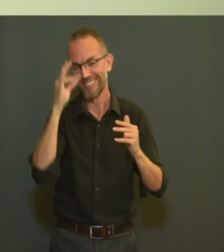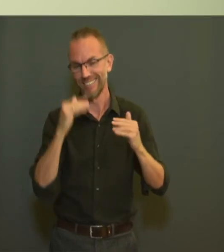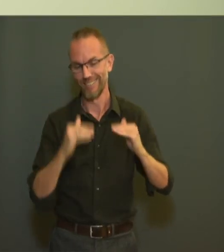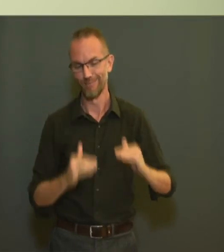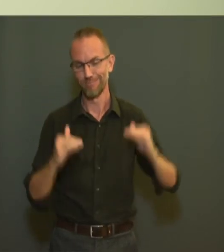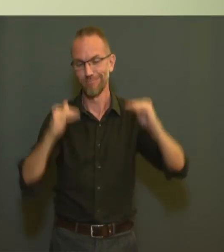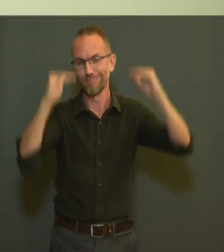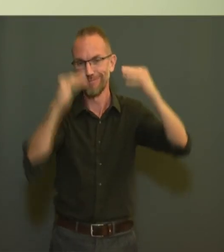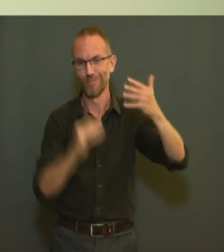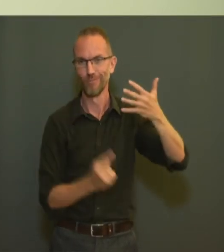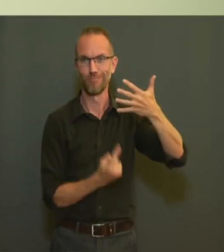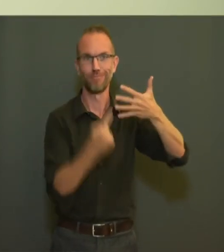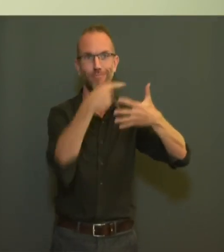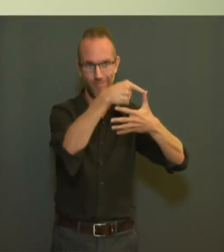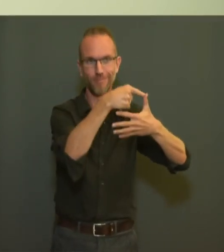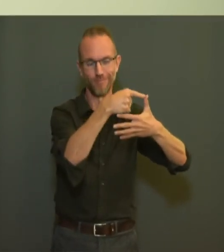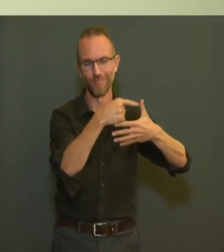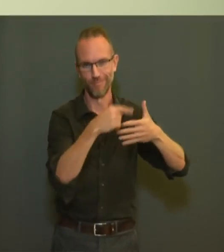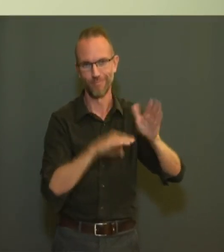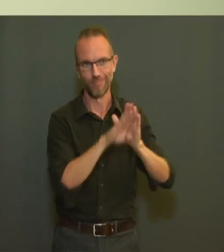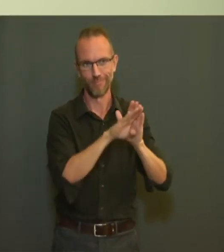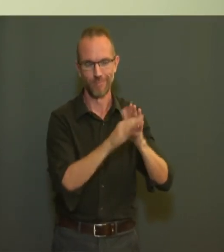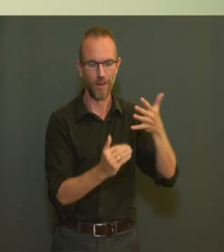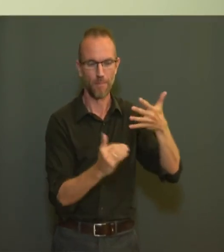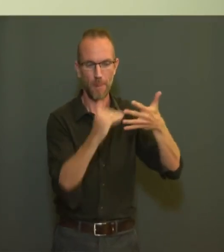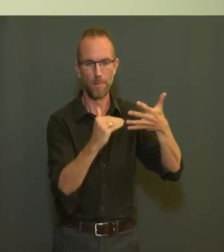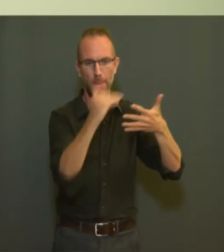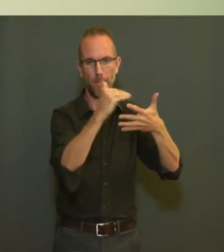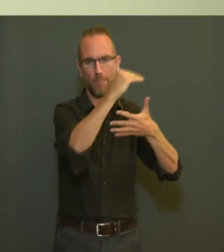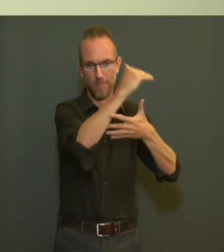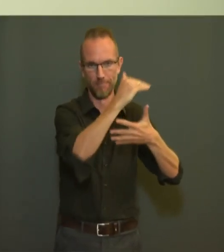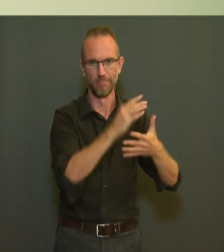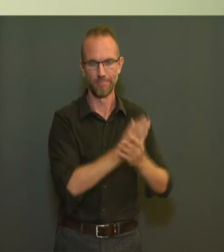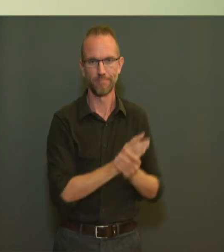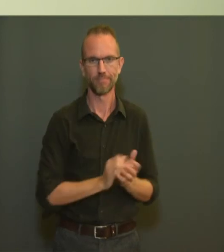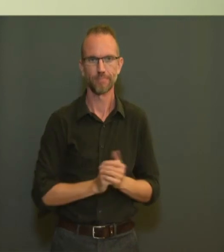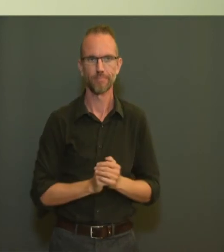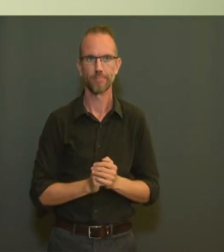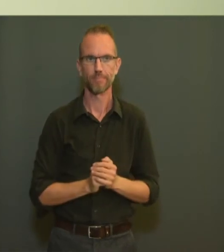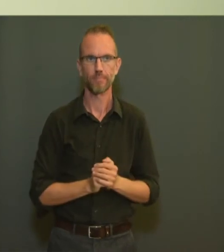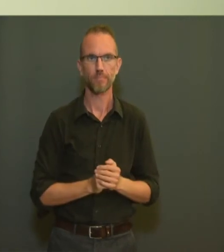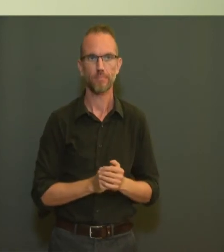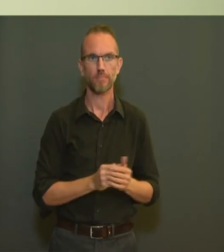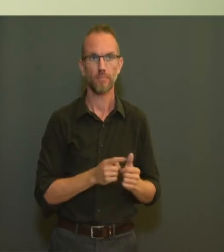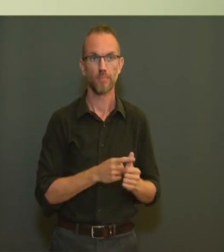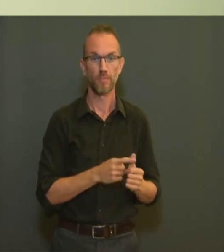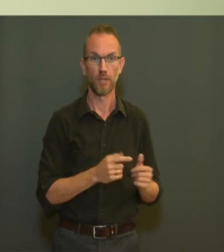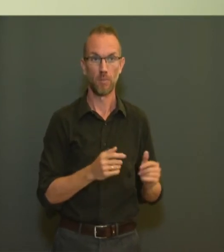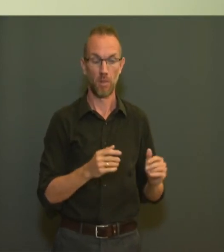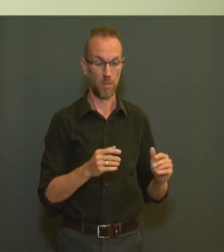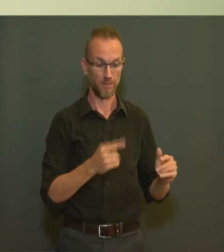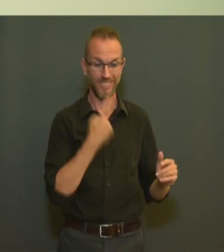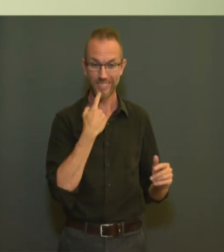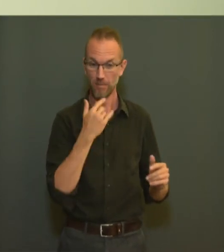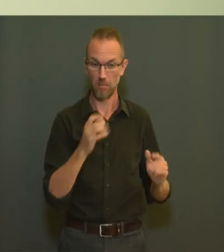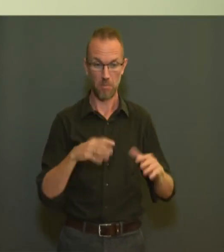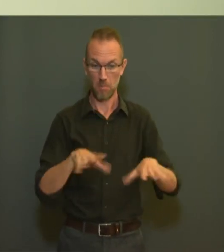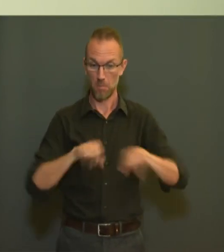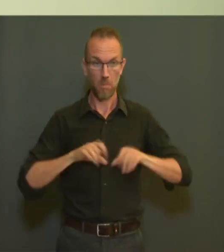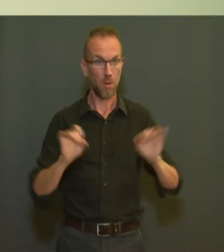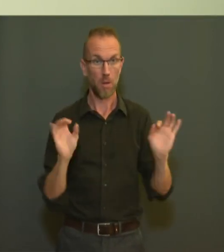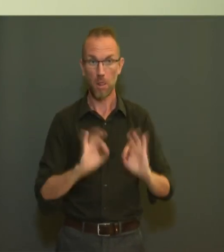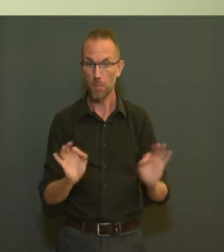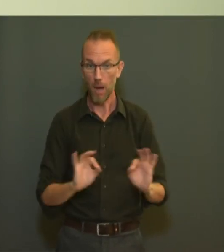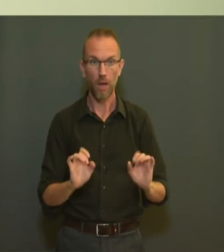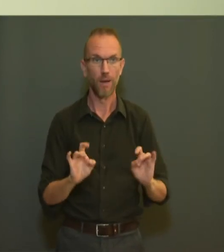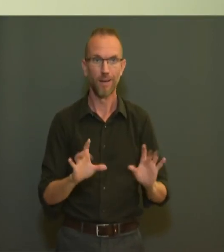modulé, partant ainsi d'un niveau où il n'y a pas d'alarme, ce qui malheureusement n'est guère le cas actuellement, un